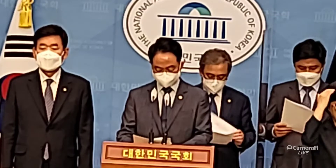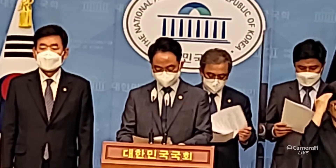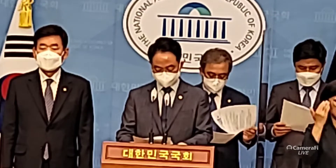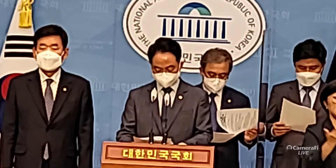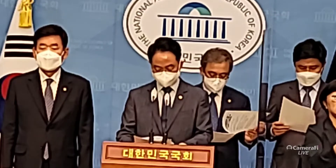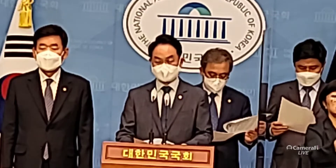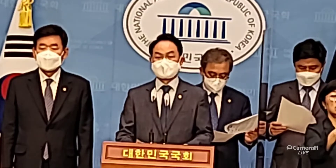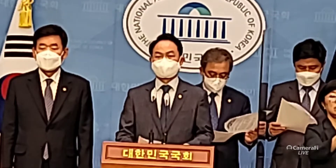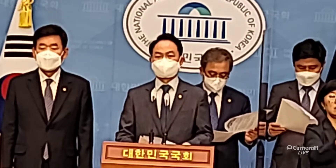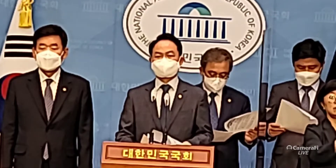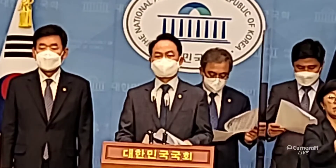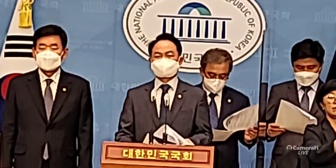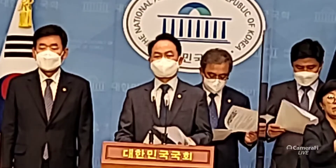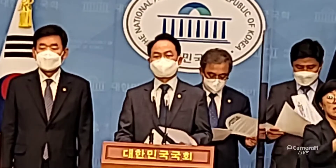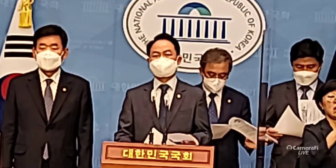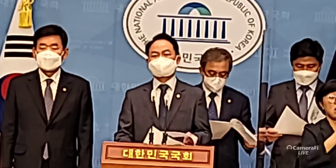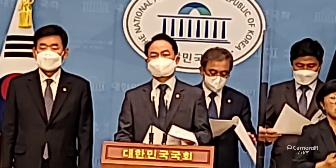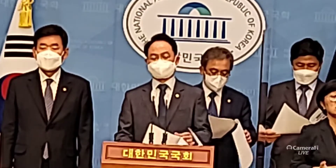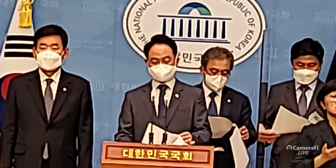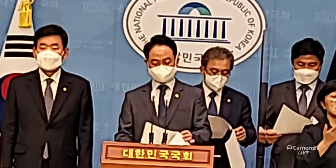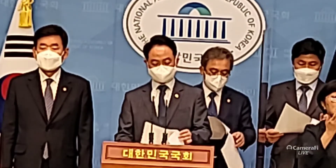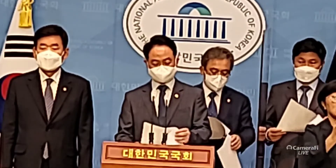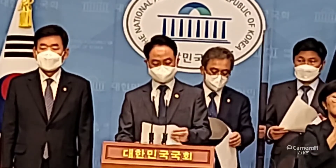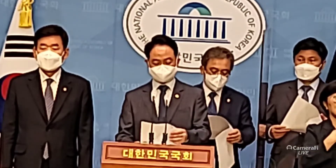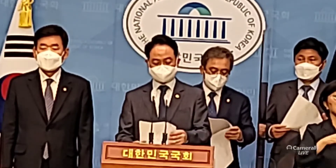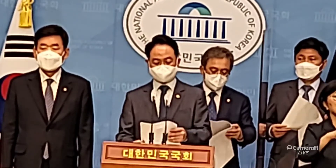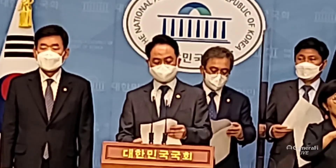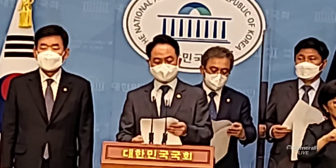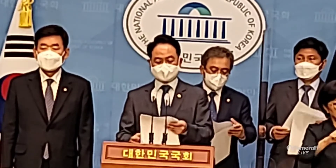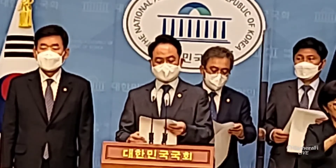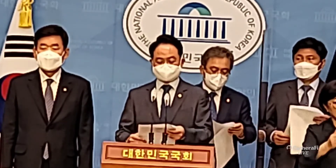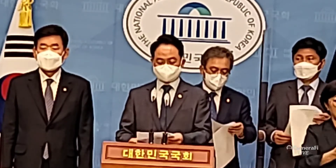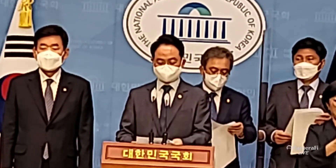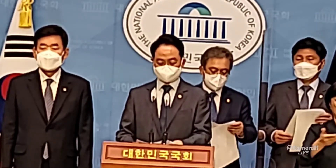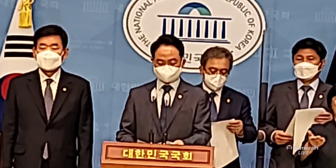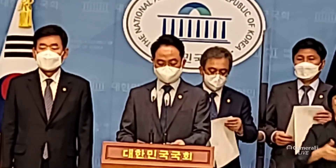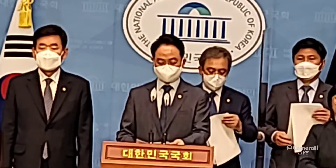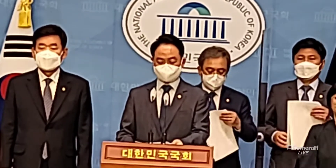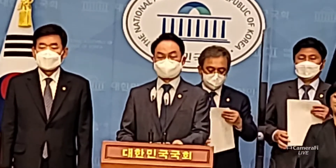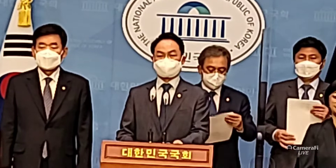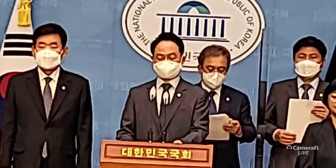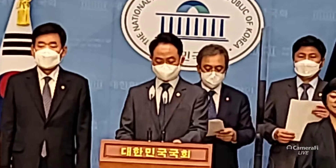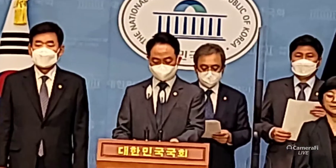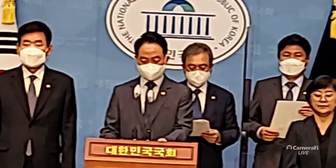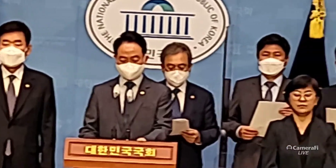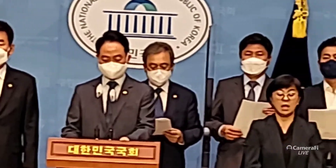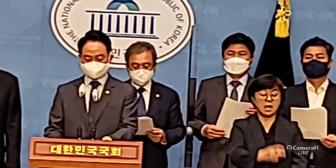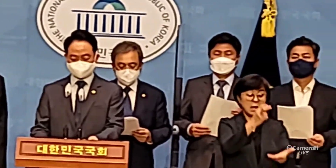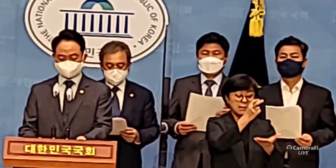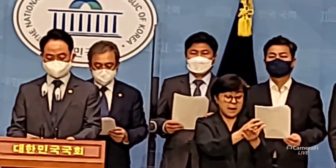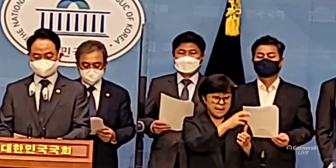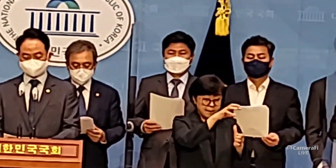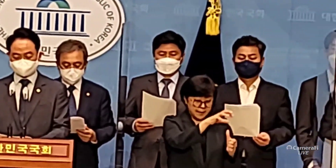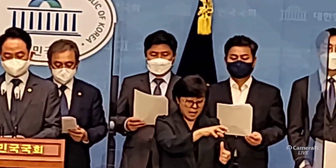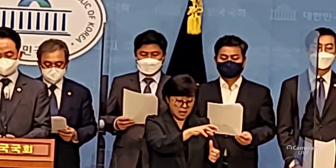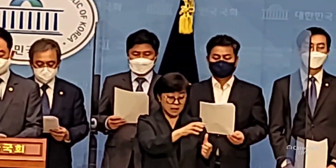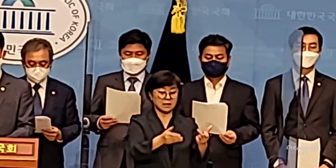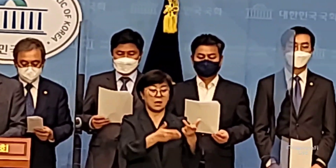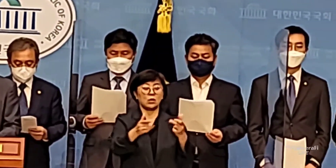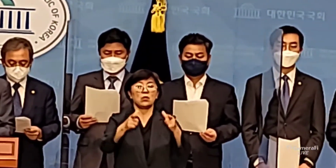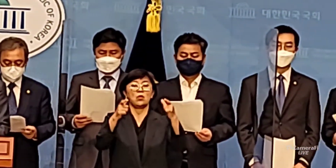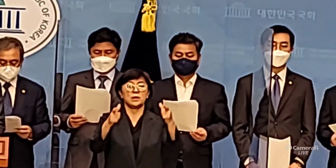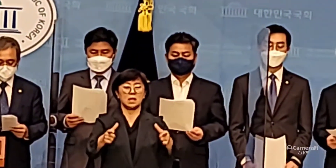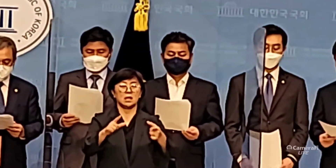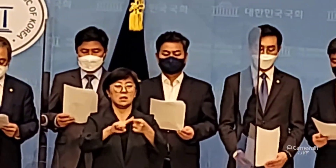대한민국의 발전을 위해 헌신적으로 희생해 왔습니다. 중첩된 규제에서도 강원도와